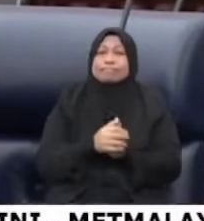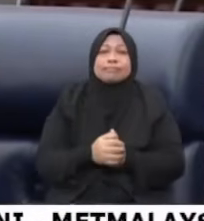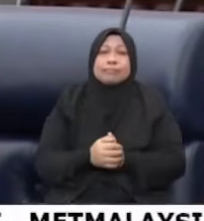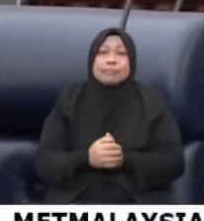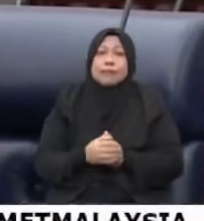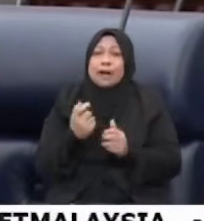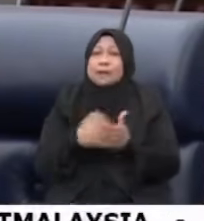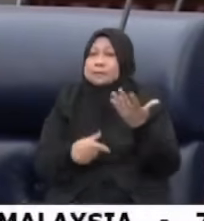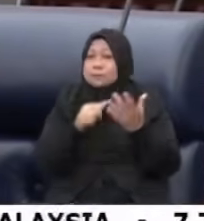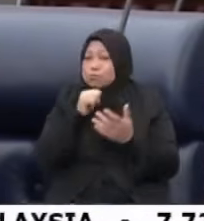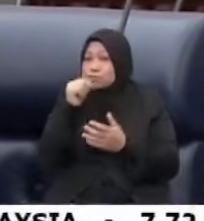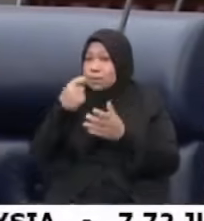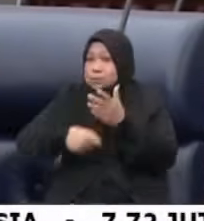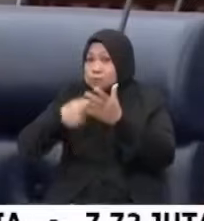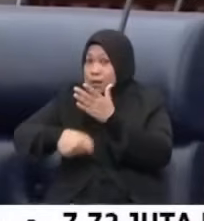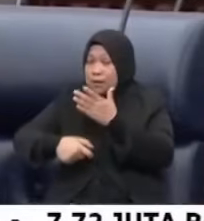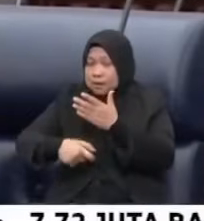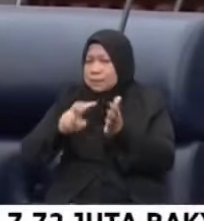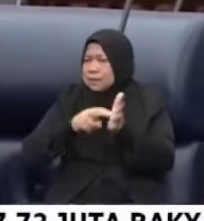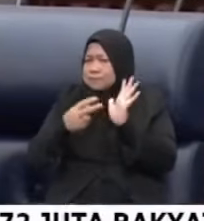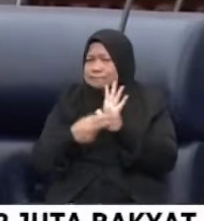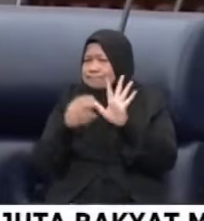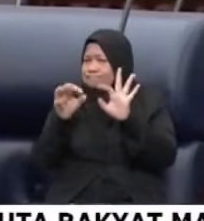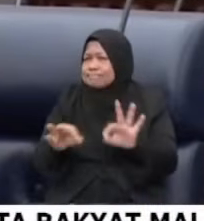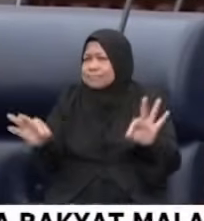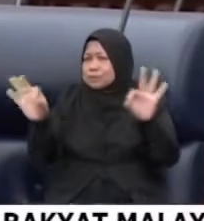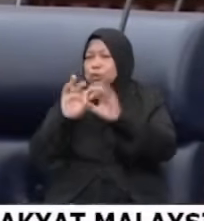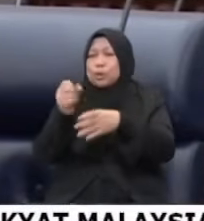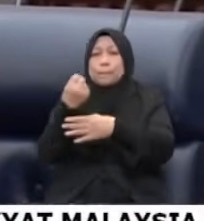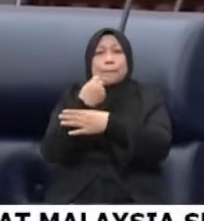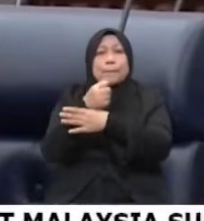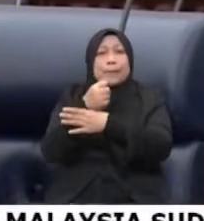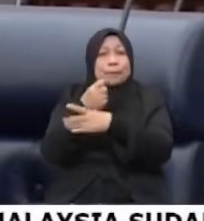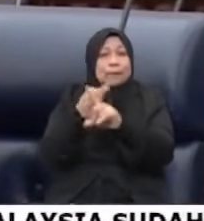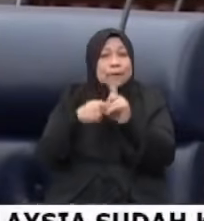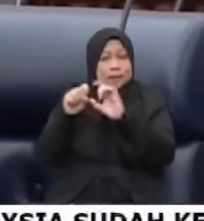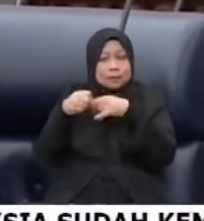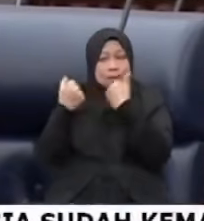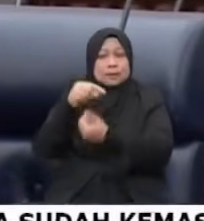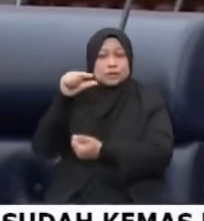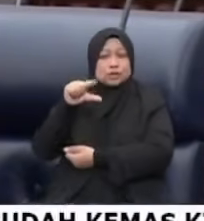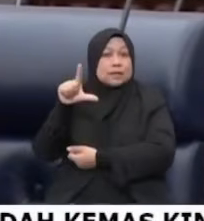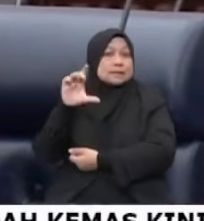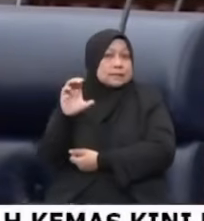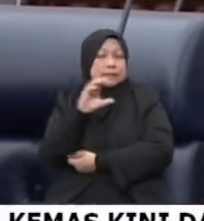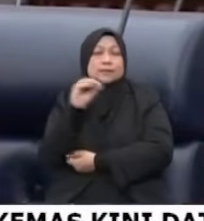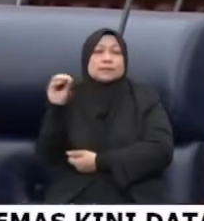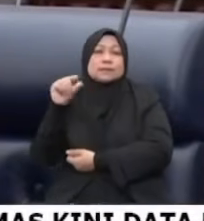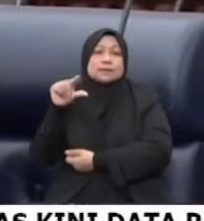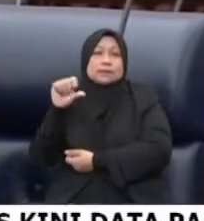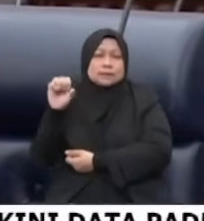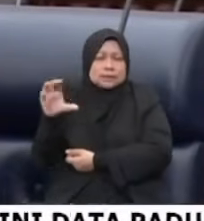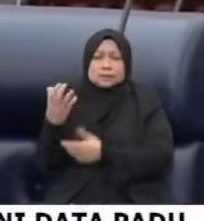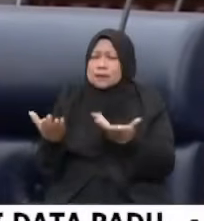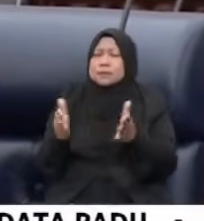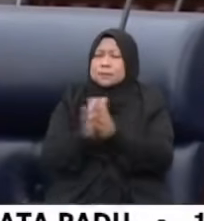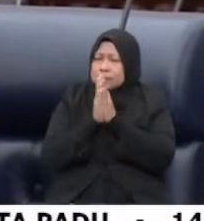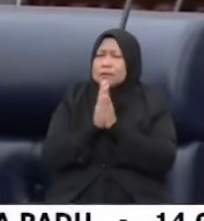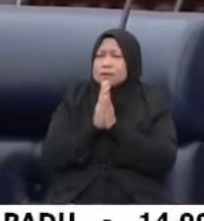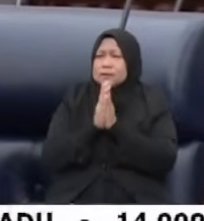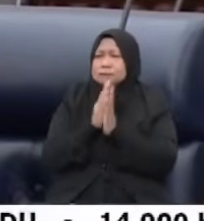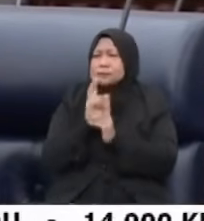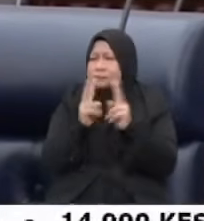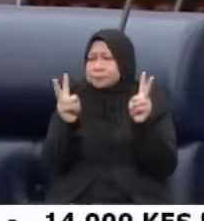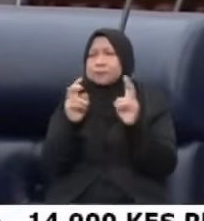turun.8 Cukai yangmat bermat menteri salah satunya adalah pelaburan daripada Syarikat glc dan glc saya minta sangat yang berhormat